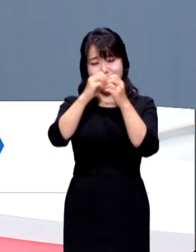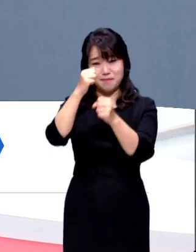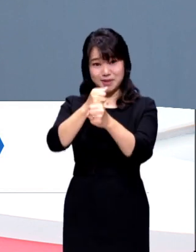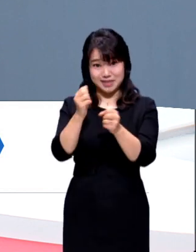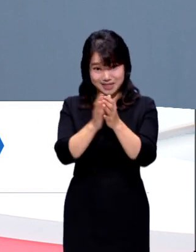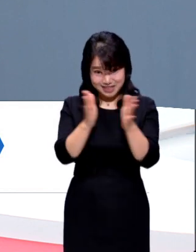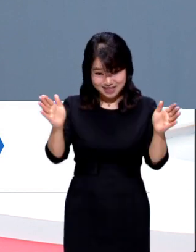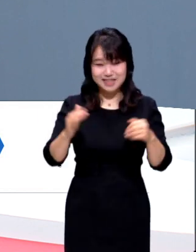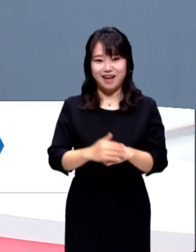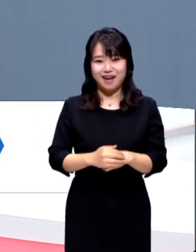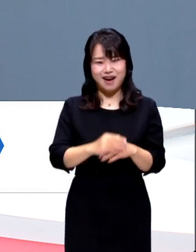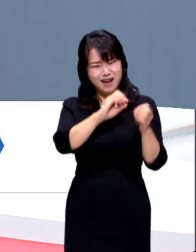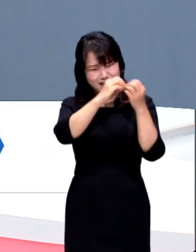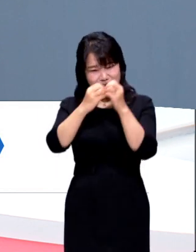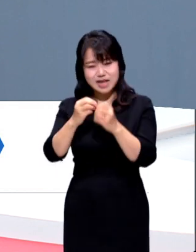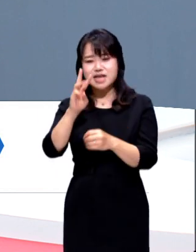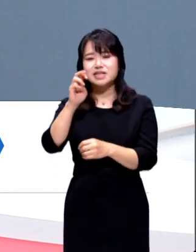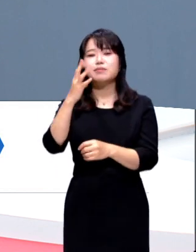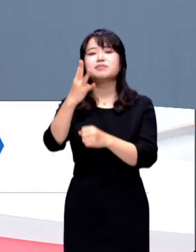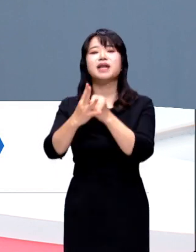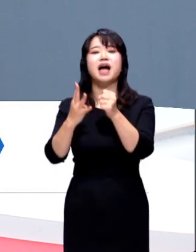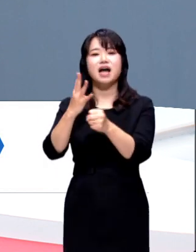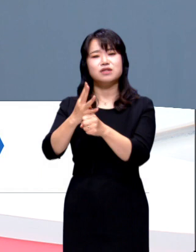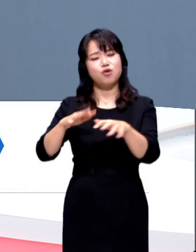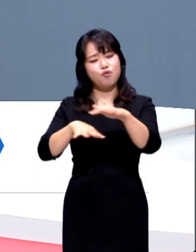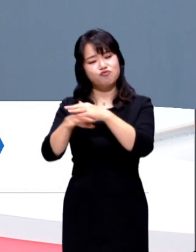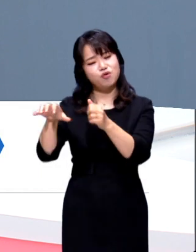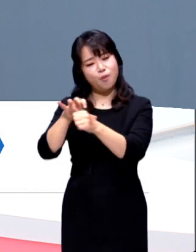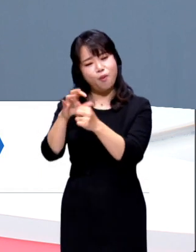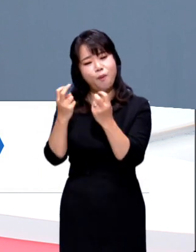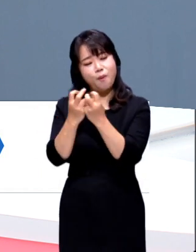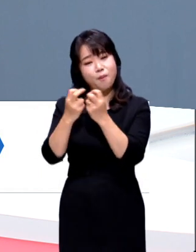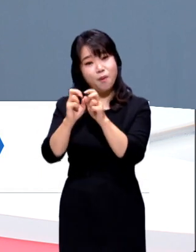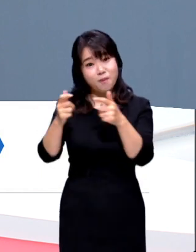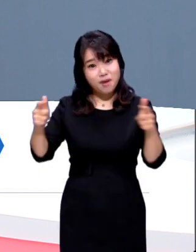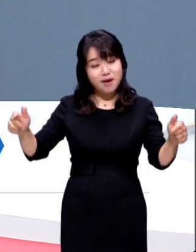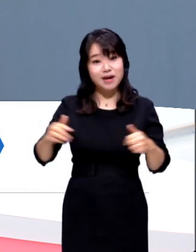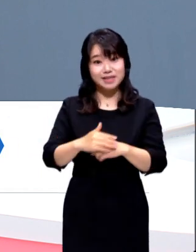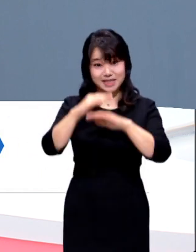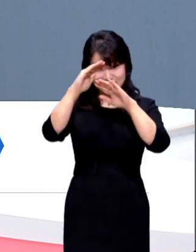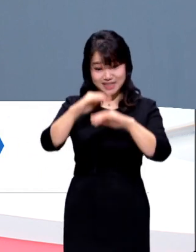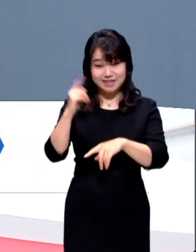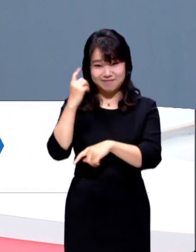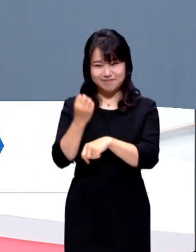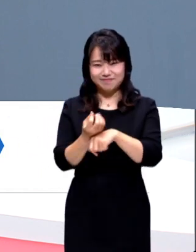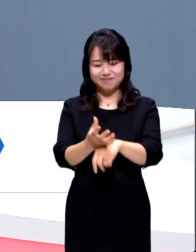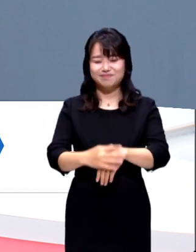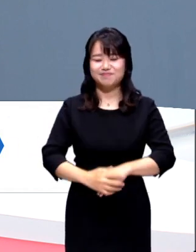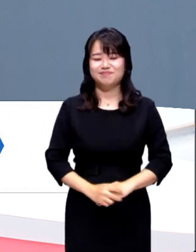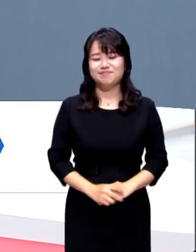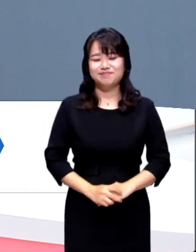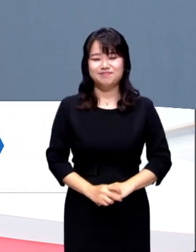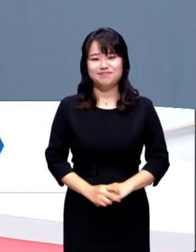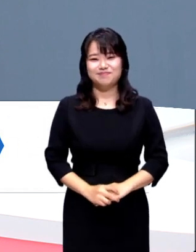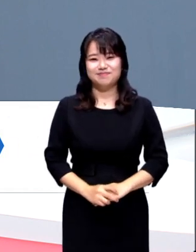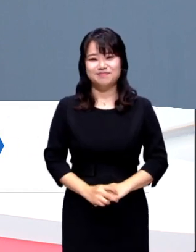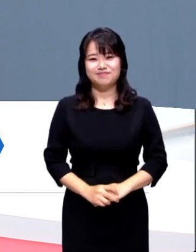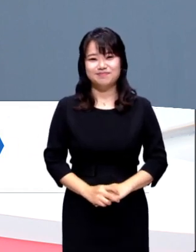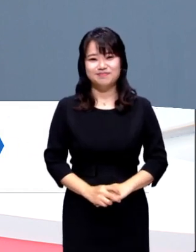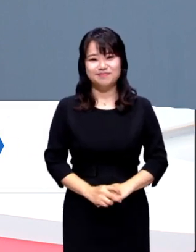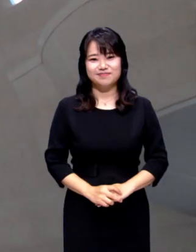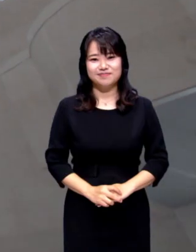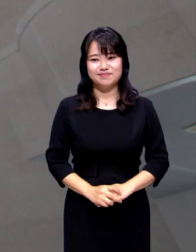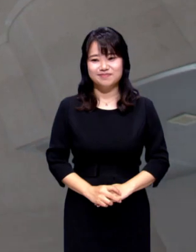다다익선의 설치부터 34년간의 운영과 보존 과정을 담은 아카이브 기획 전시를 소개해드립니다.